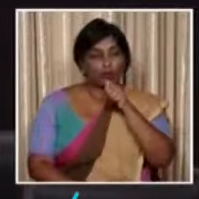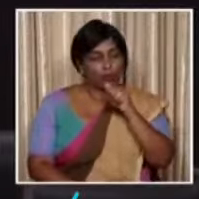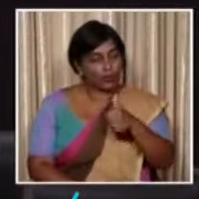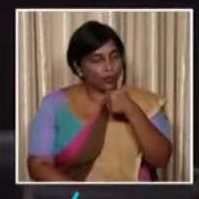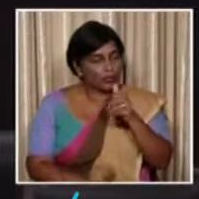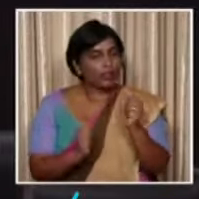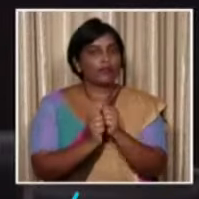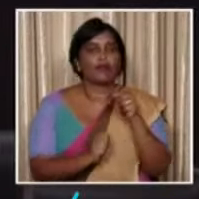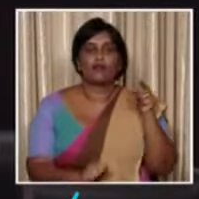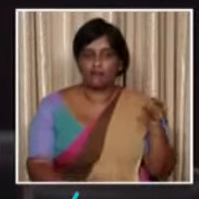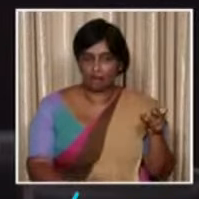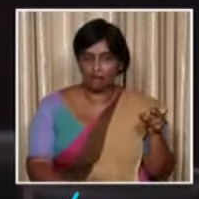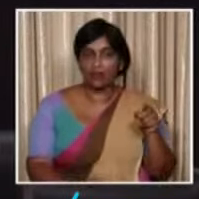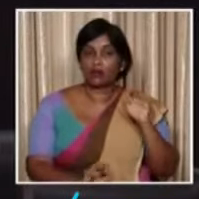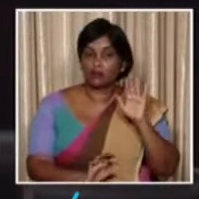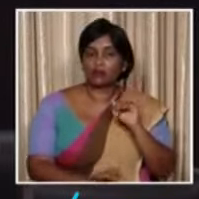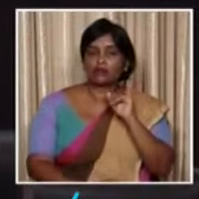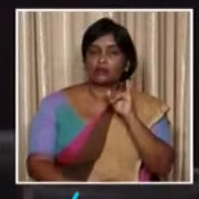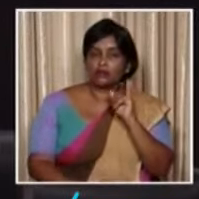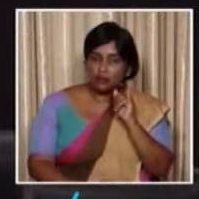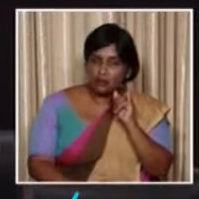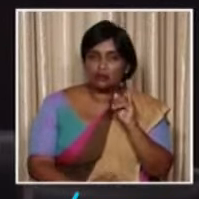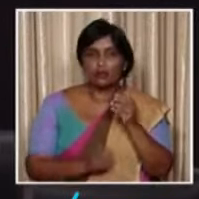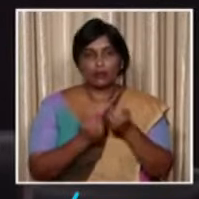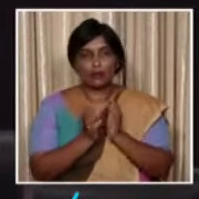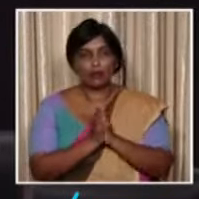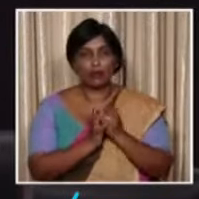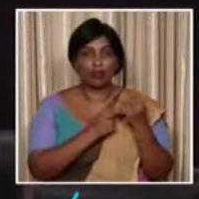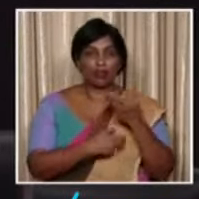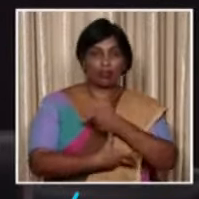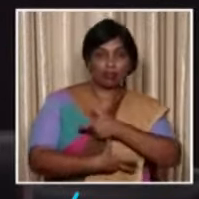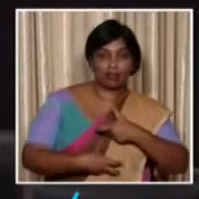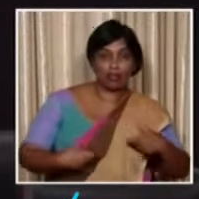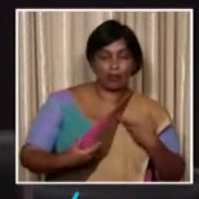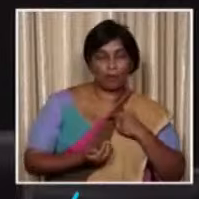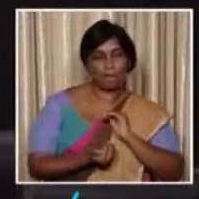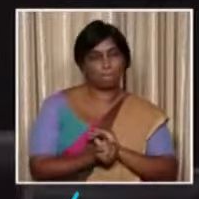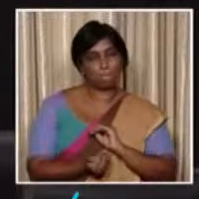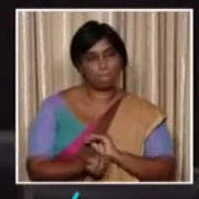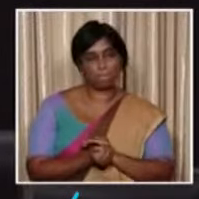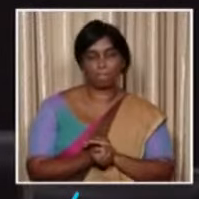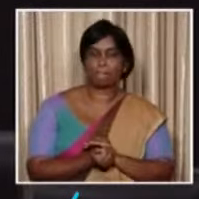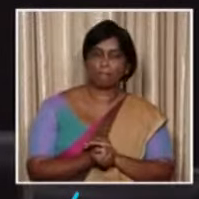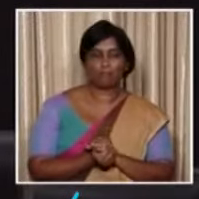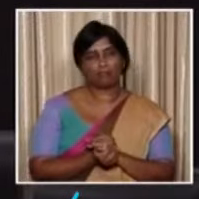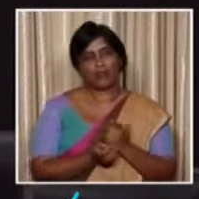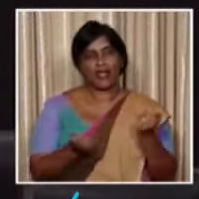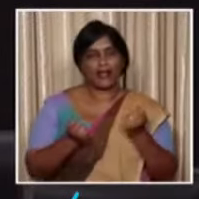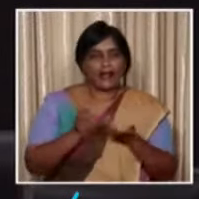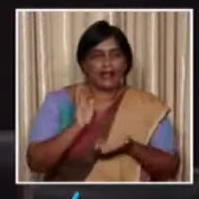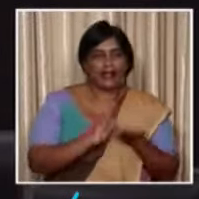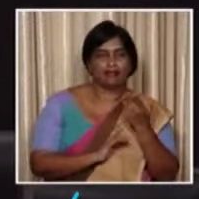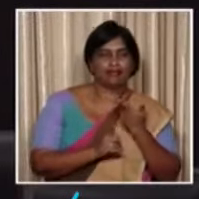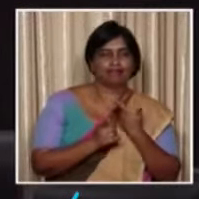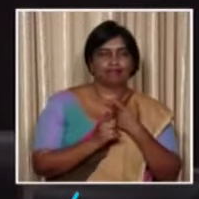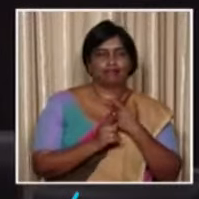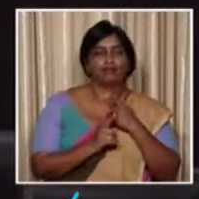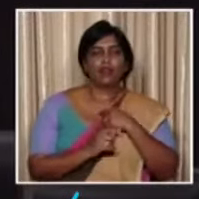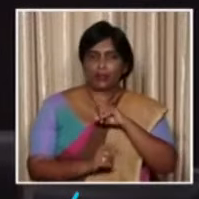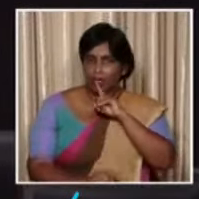කරන අය ඉන්නවා හැබැයි සමහර වෙලෙට තමන්ගේ තනතුර රැක ගන්නද සමහරු කඩේ යන තැන් තියෙනවා මම මේක